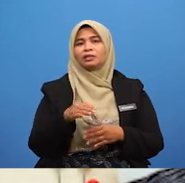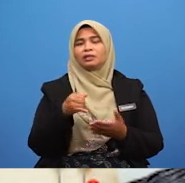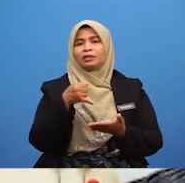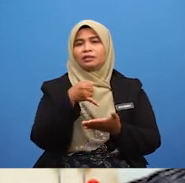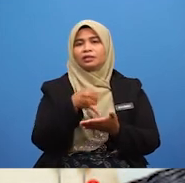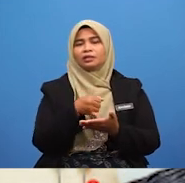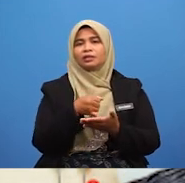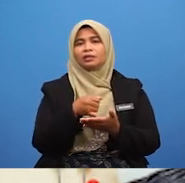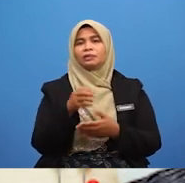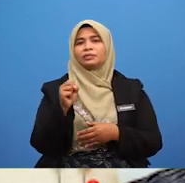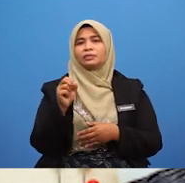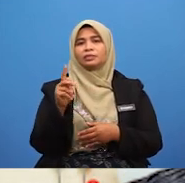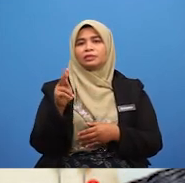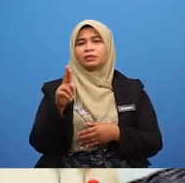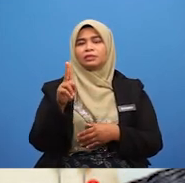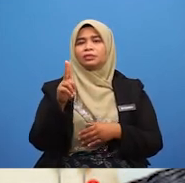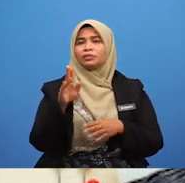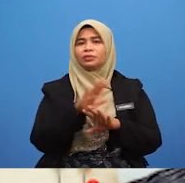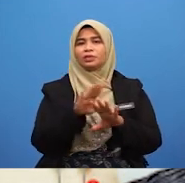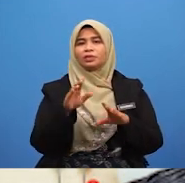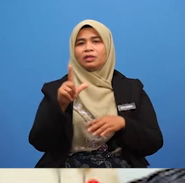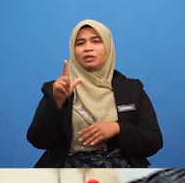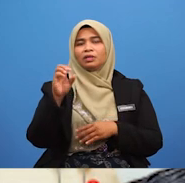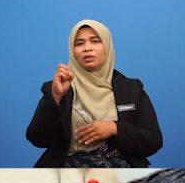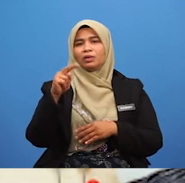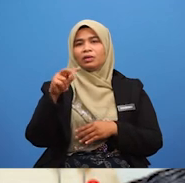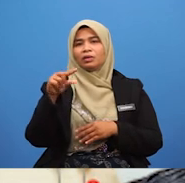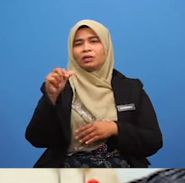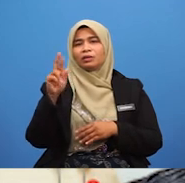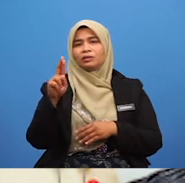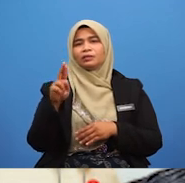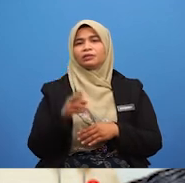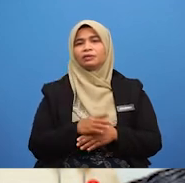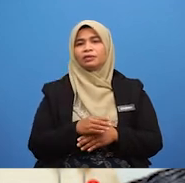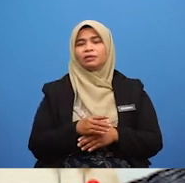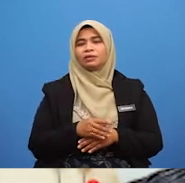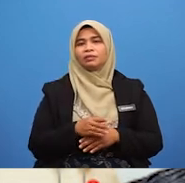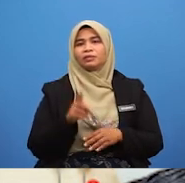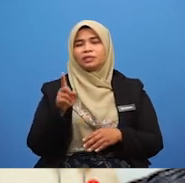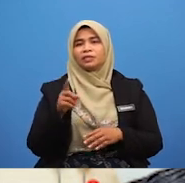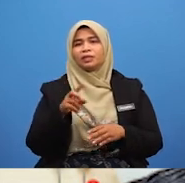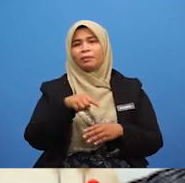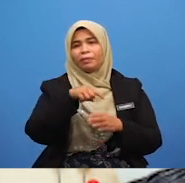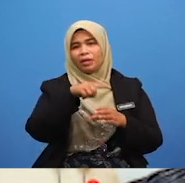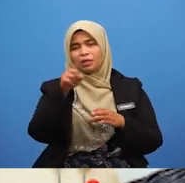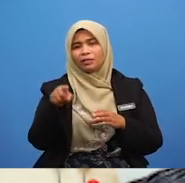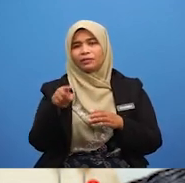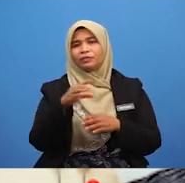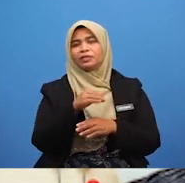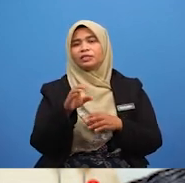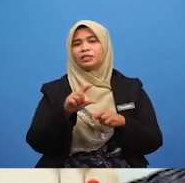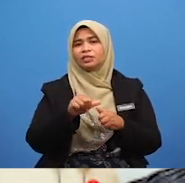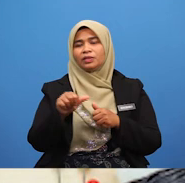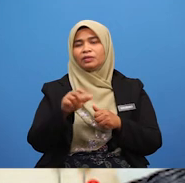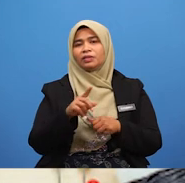pada gunting mestilah tidak longgar. Pemegang gunting mestilah melengkung. Elakkan